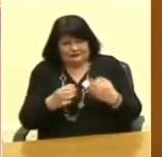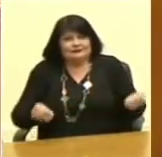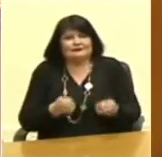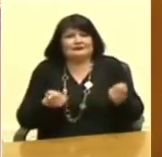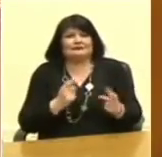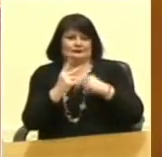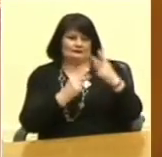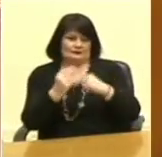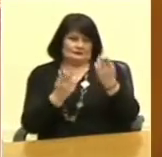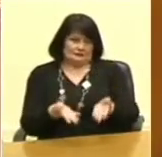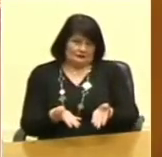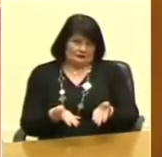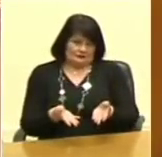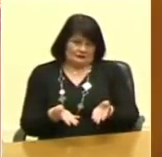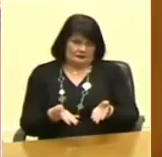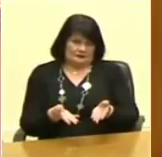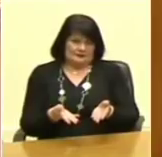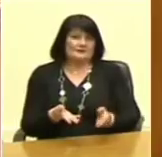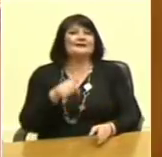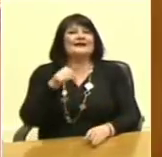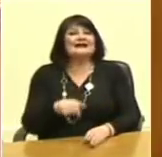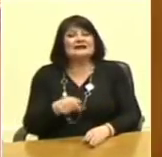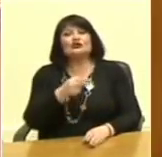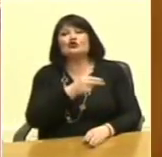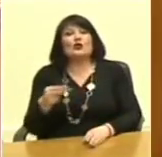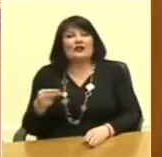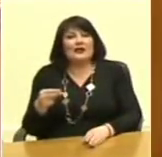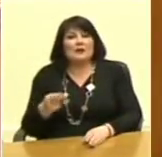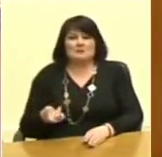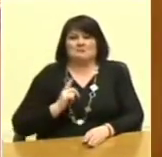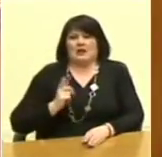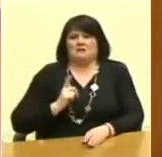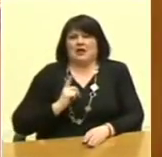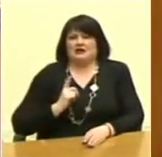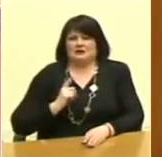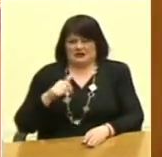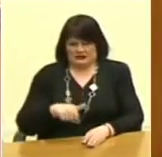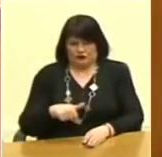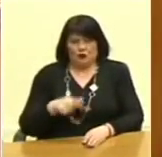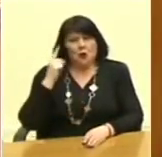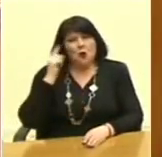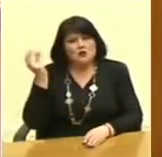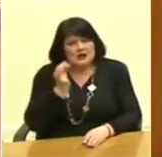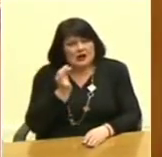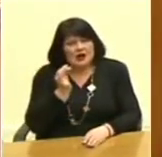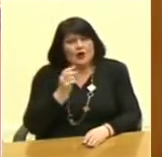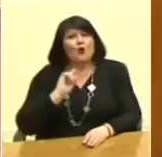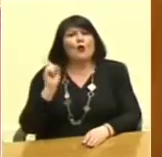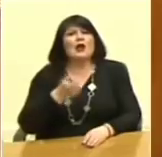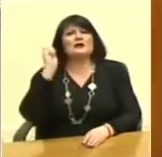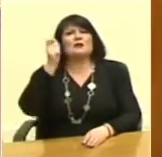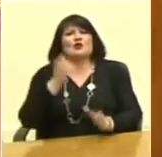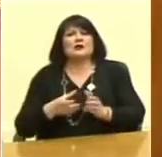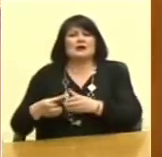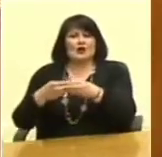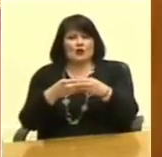μας συζήτηση. Σε αυτό το πολιτικό πλαίσιο, λοιπόν, θα περίμενε κάποιος όλες οι πολιτικές δυνάμεις να συμβάλλουν